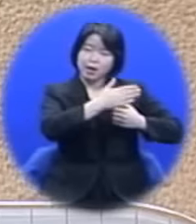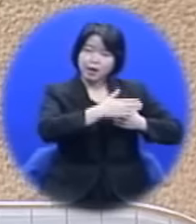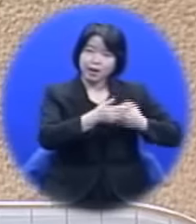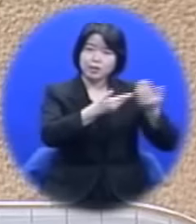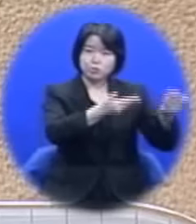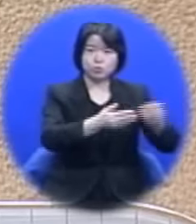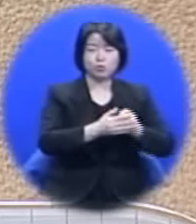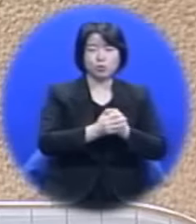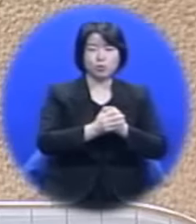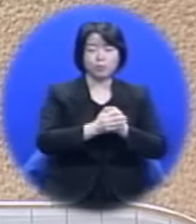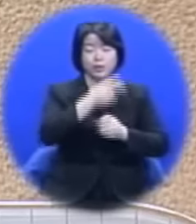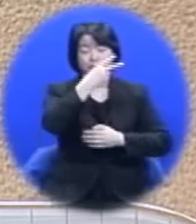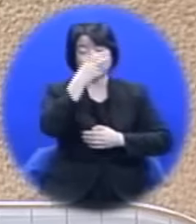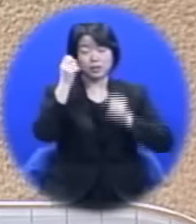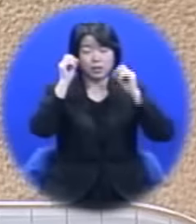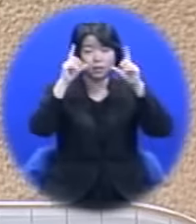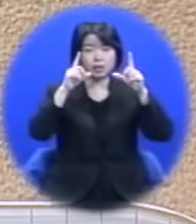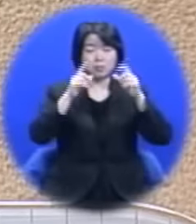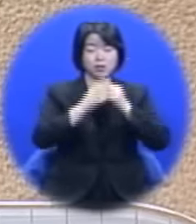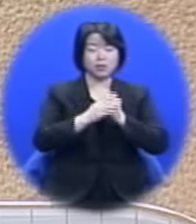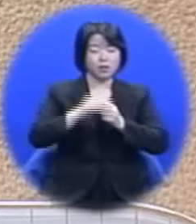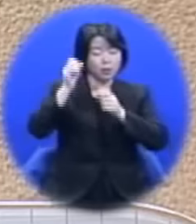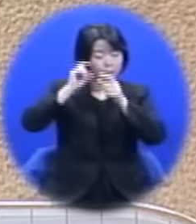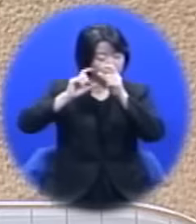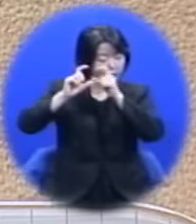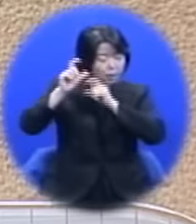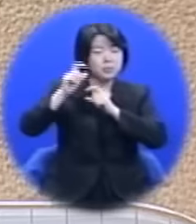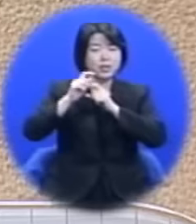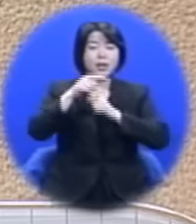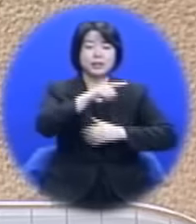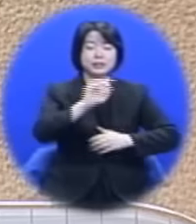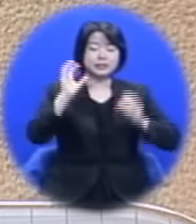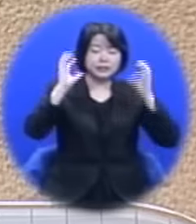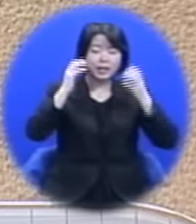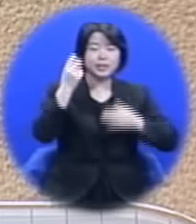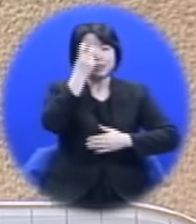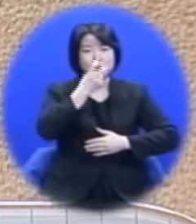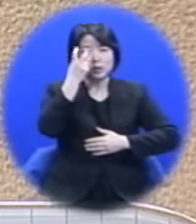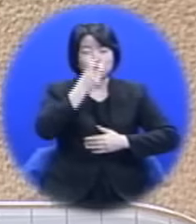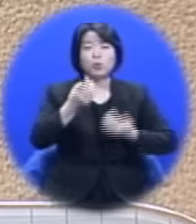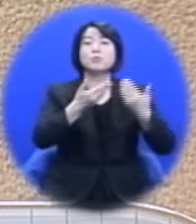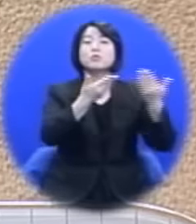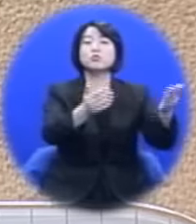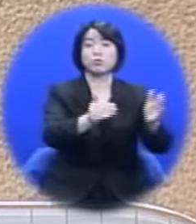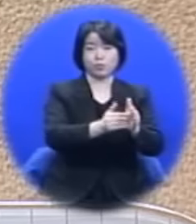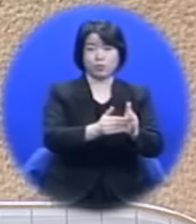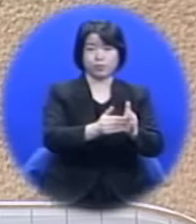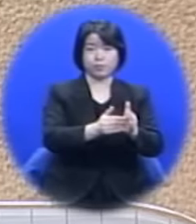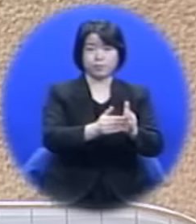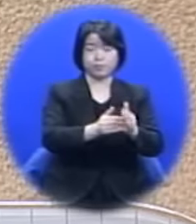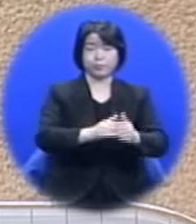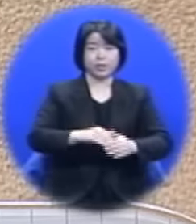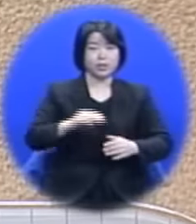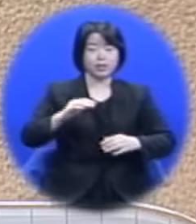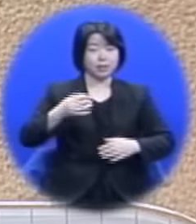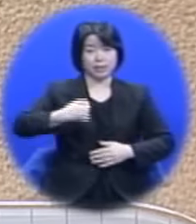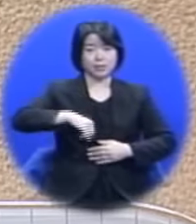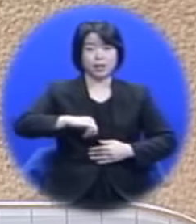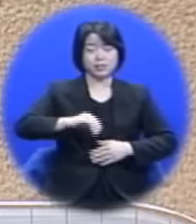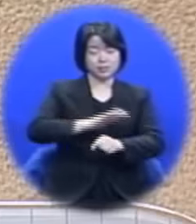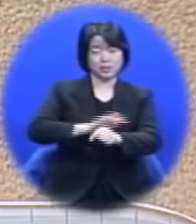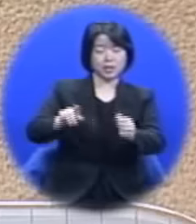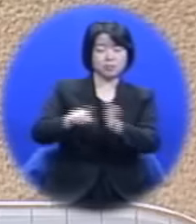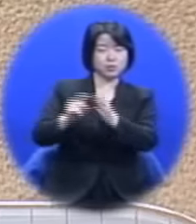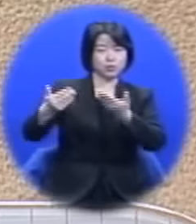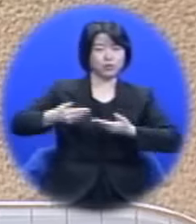깨면 밤잠을 설쳐가면서 그 아이를 돌보고 했어요 아이들은 잘 믿어 주지